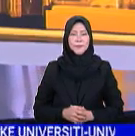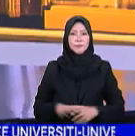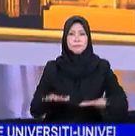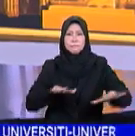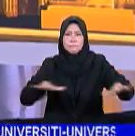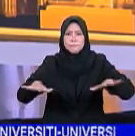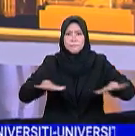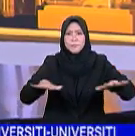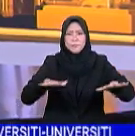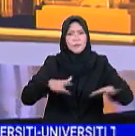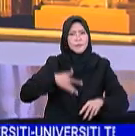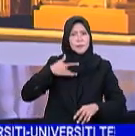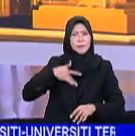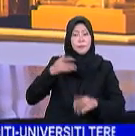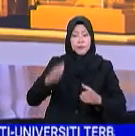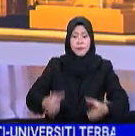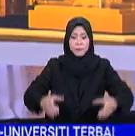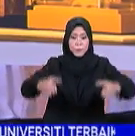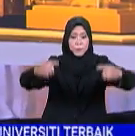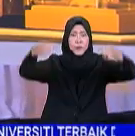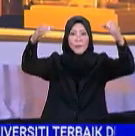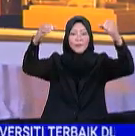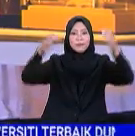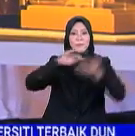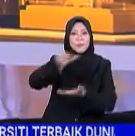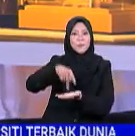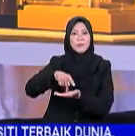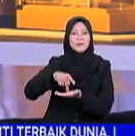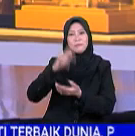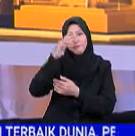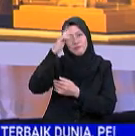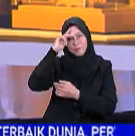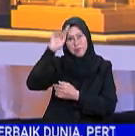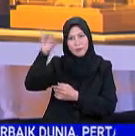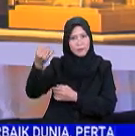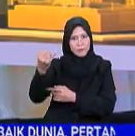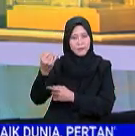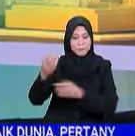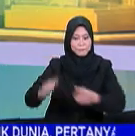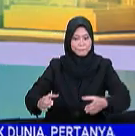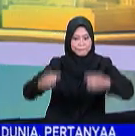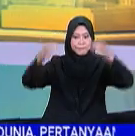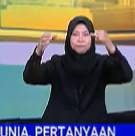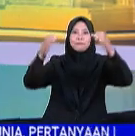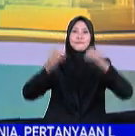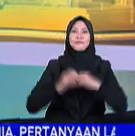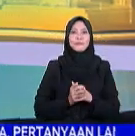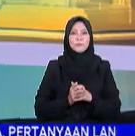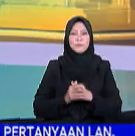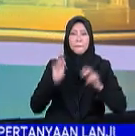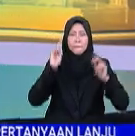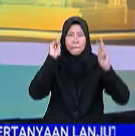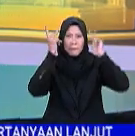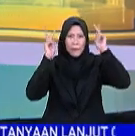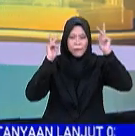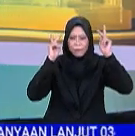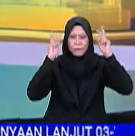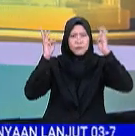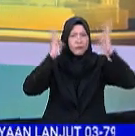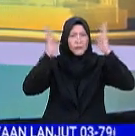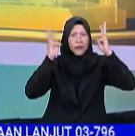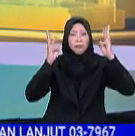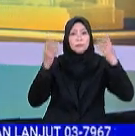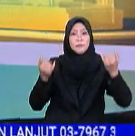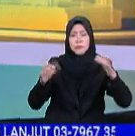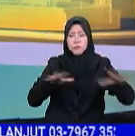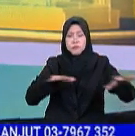Kegaran turut dirasai di bangunan-bangunan pusat pentadbiran Kerajaan Persekutuan Putrajaya. Situasi panik berlaku selepas gegaran